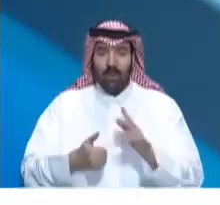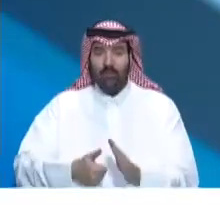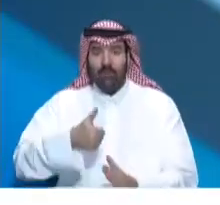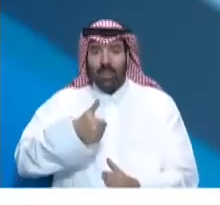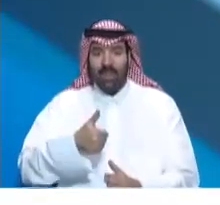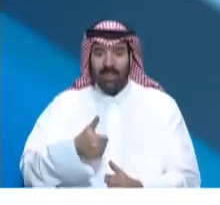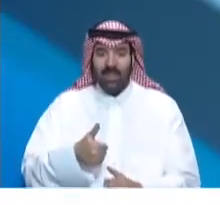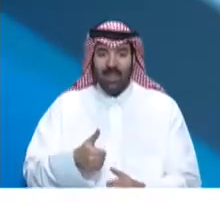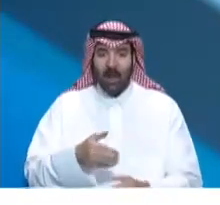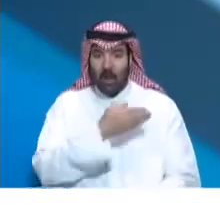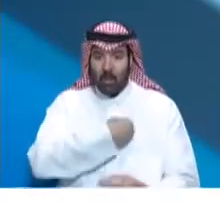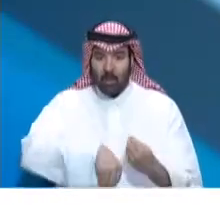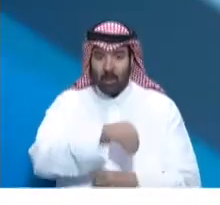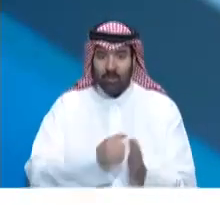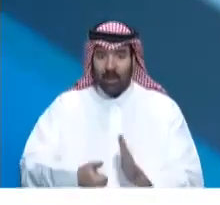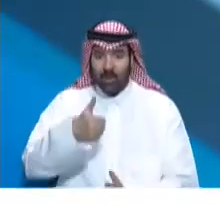في نجاح موسم العمرة